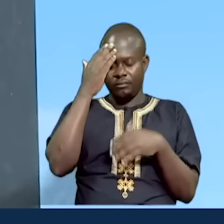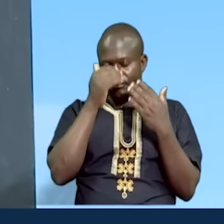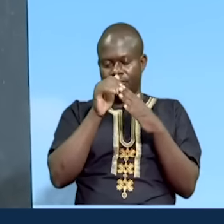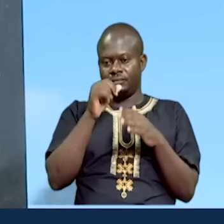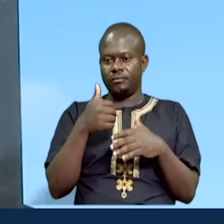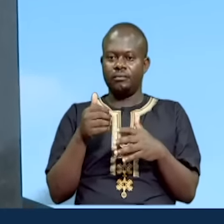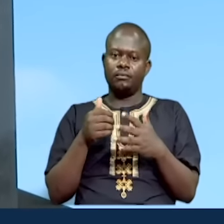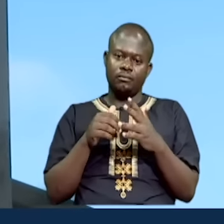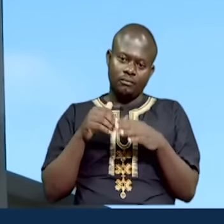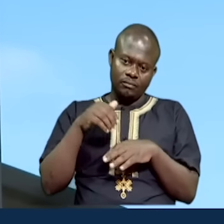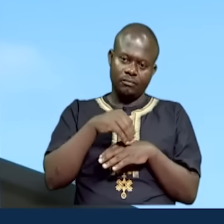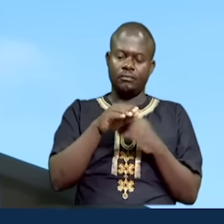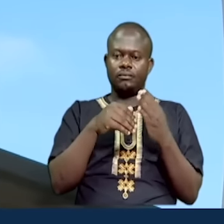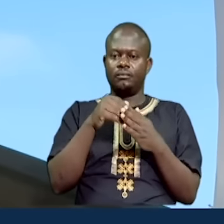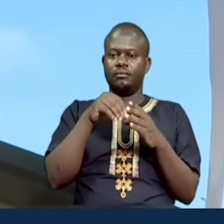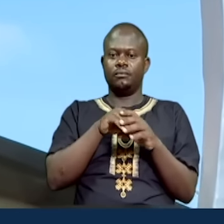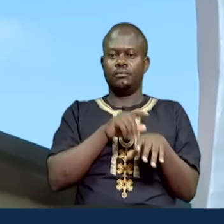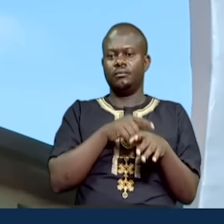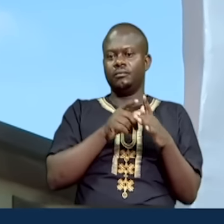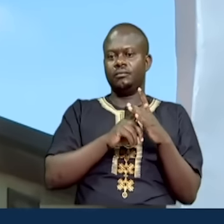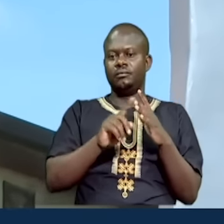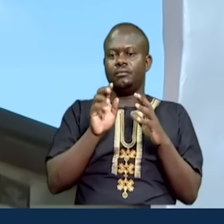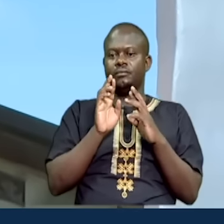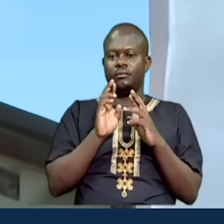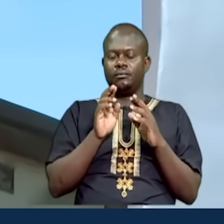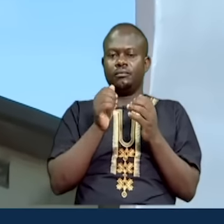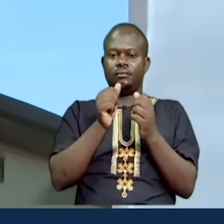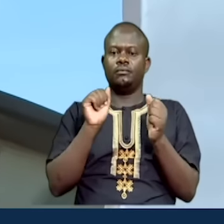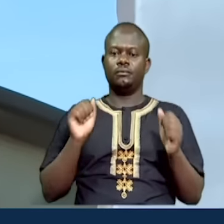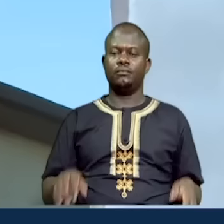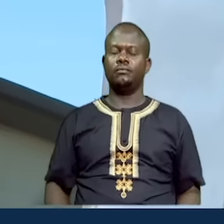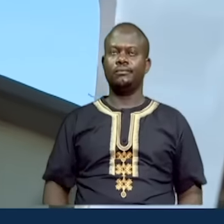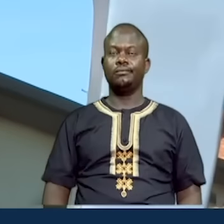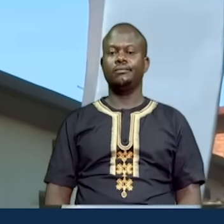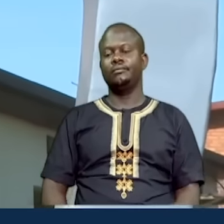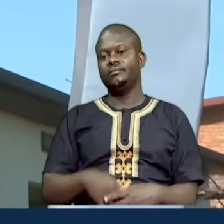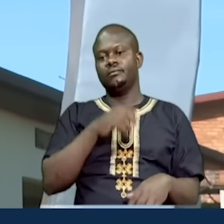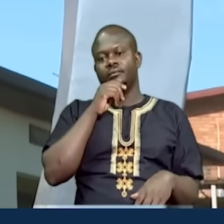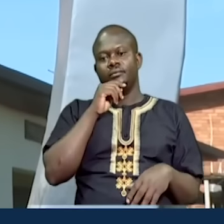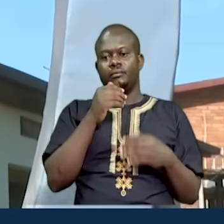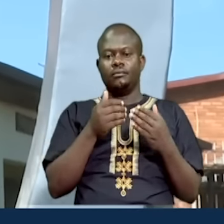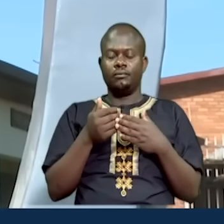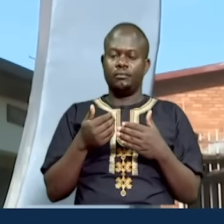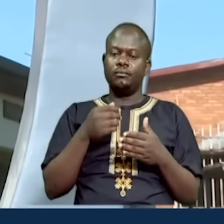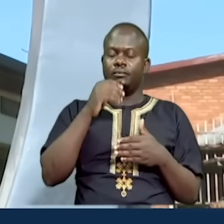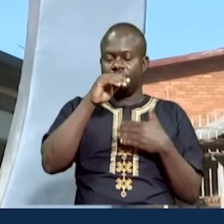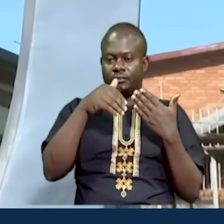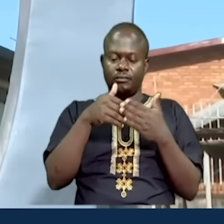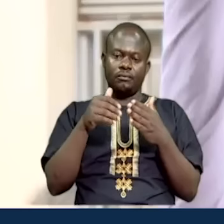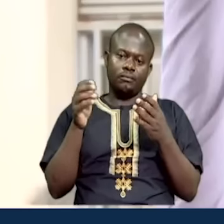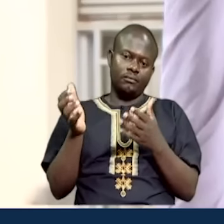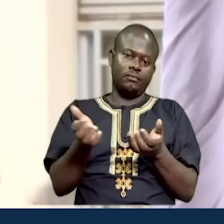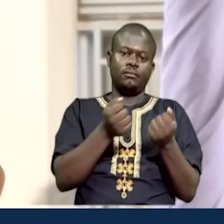bagabije abatutsi abicanyi mu gihe bari bahahungiye bahizeye amakiriro ari abagabo ari abana b'abahungu bose